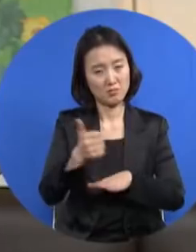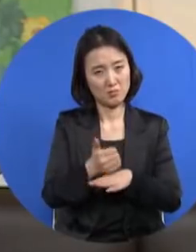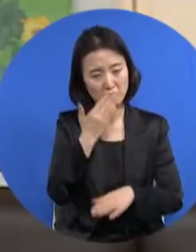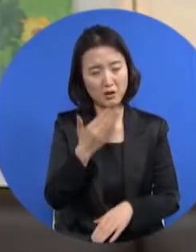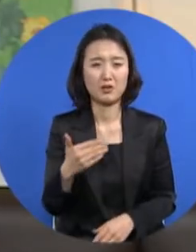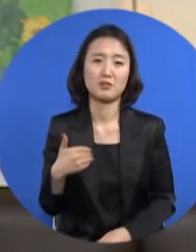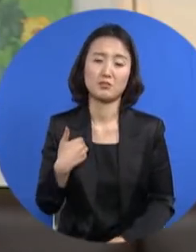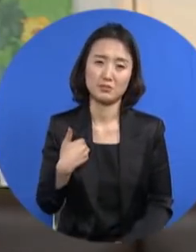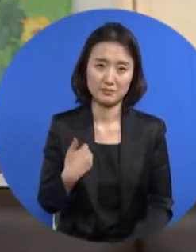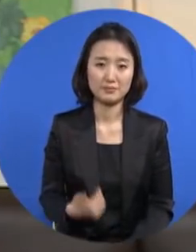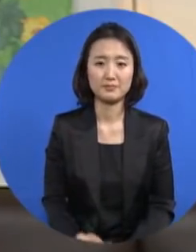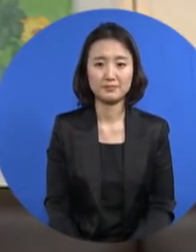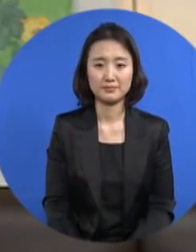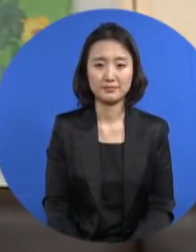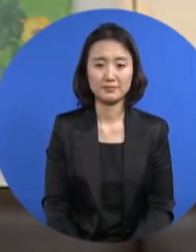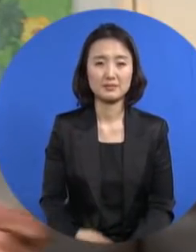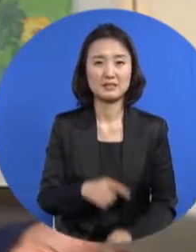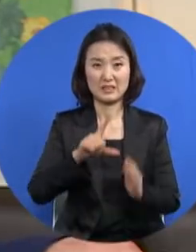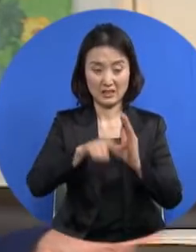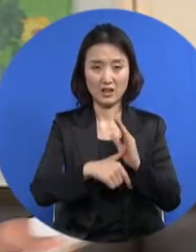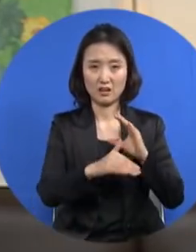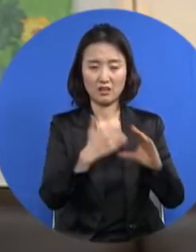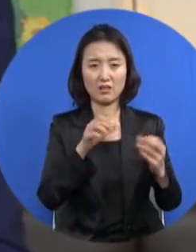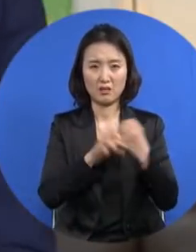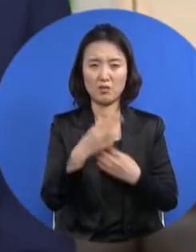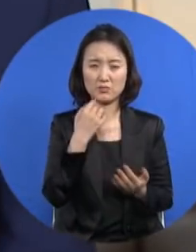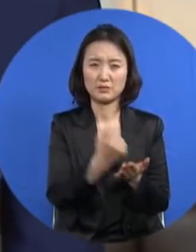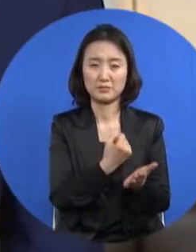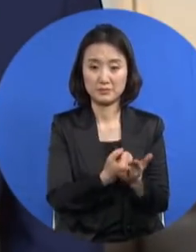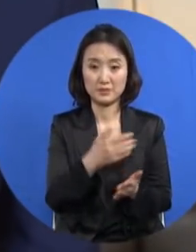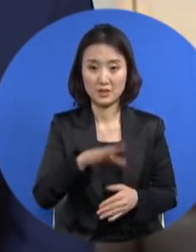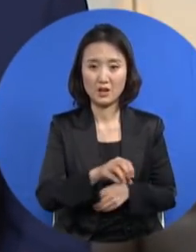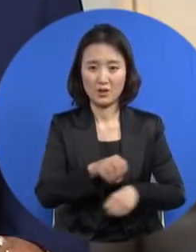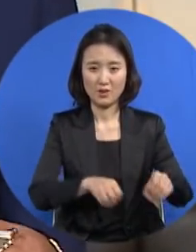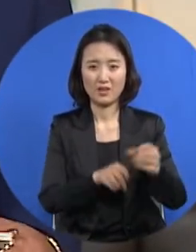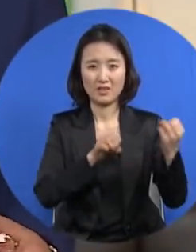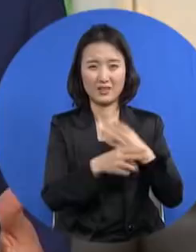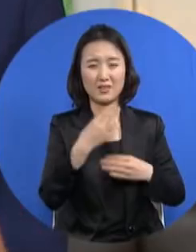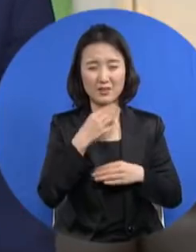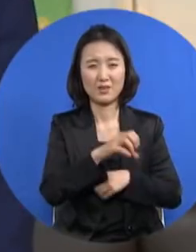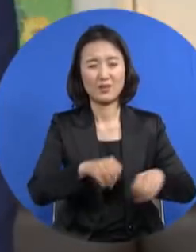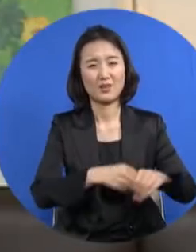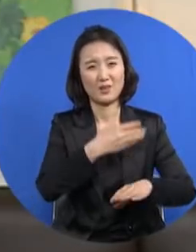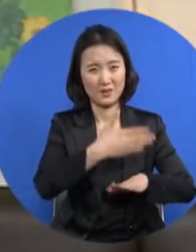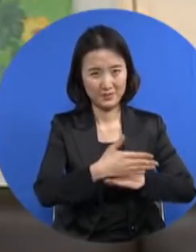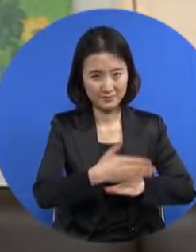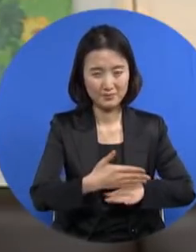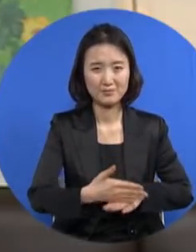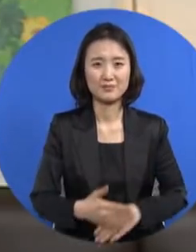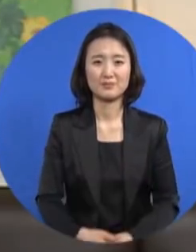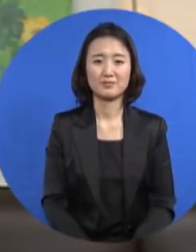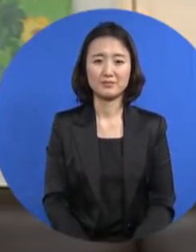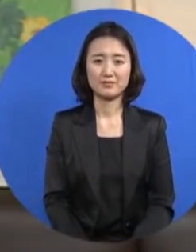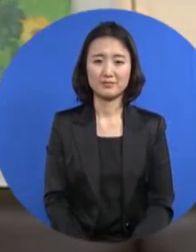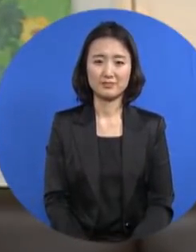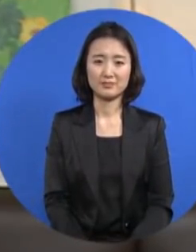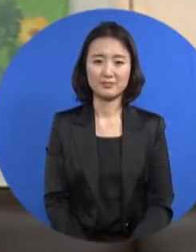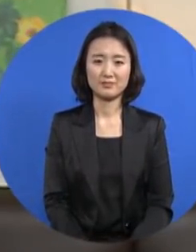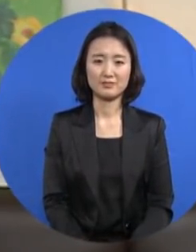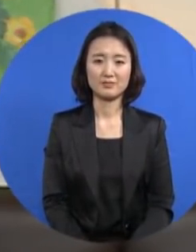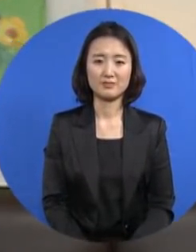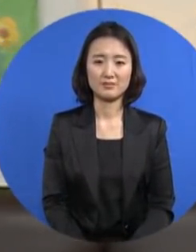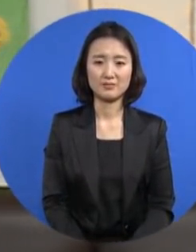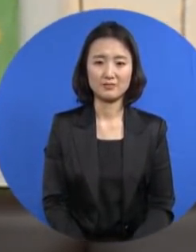그때는 답변이 안 와서 좀 섭섭했지만 지금은 그분한테 감사합니다라고 인사를 드려야 돼요. 그래서